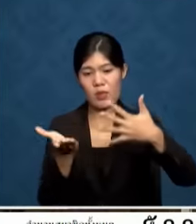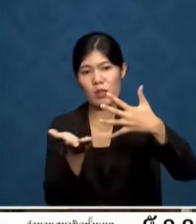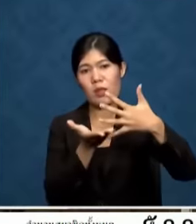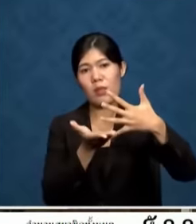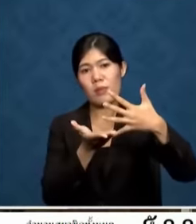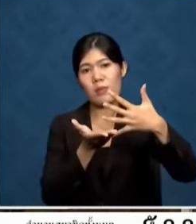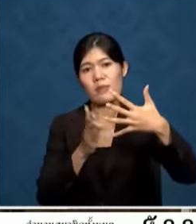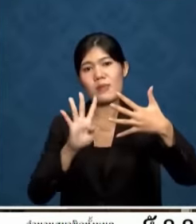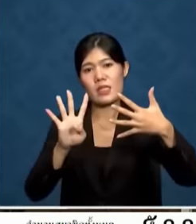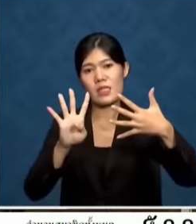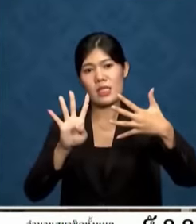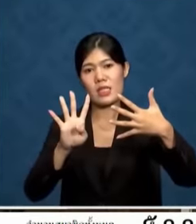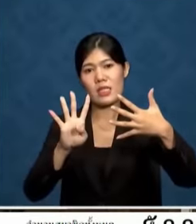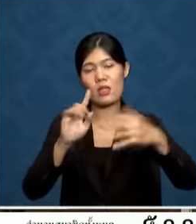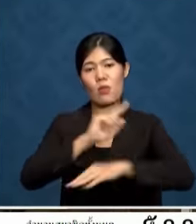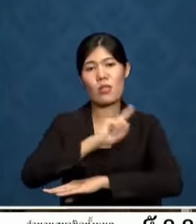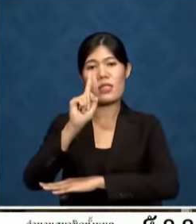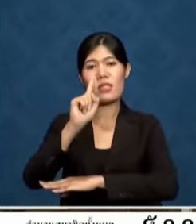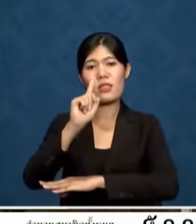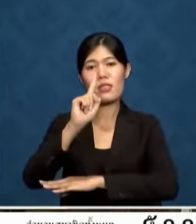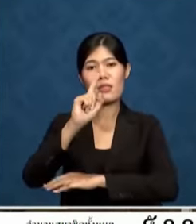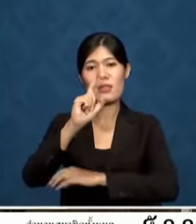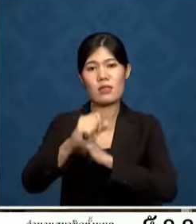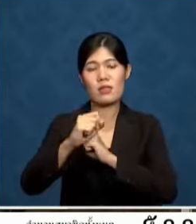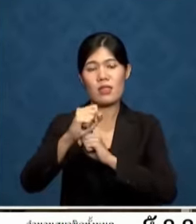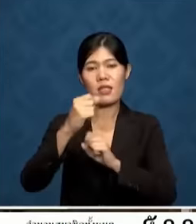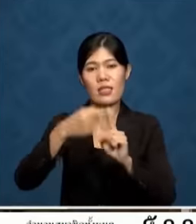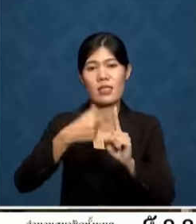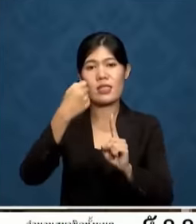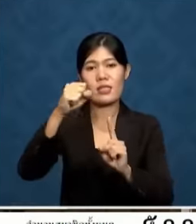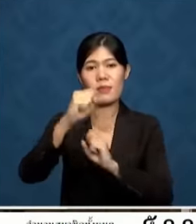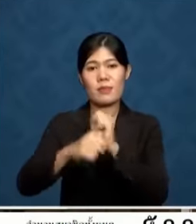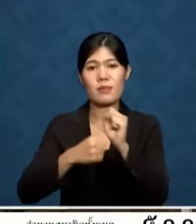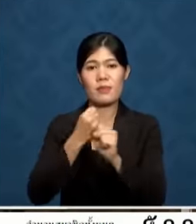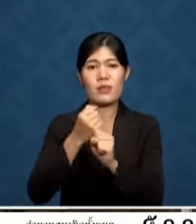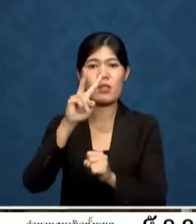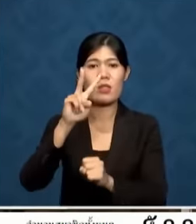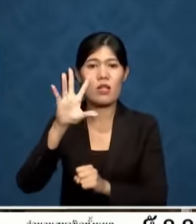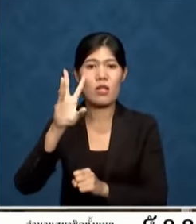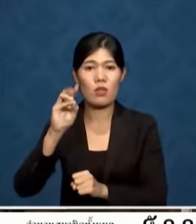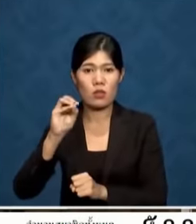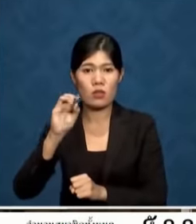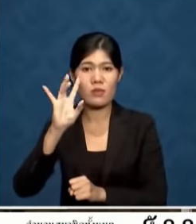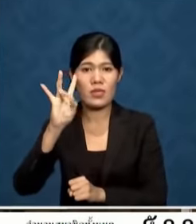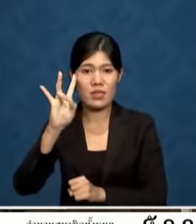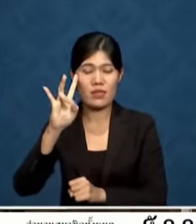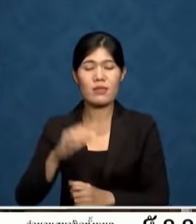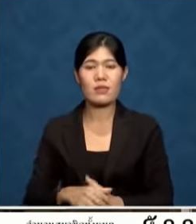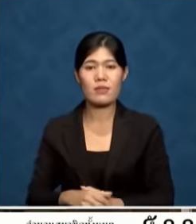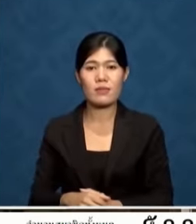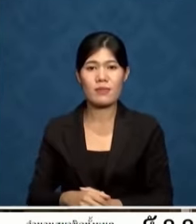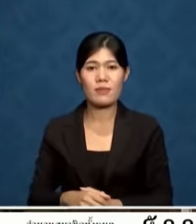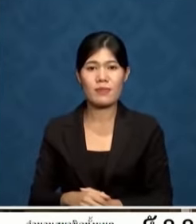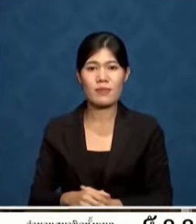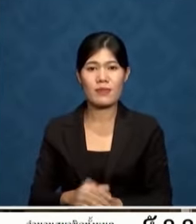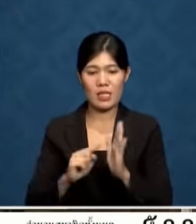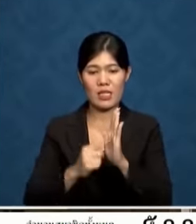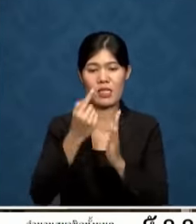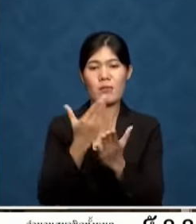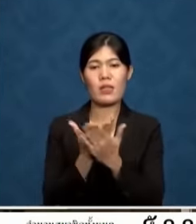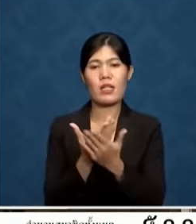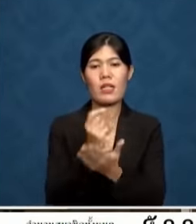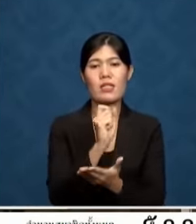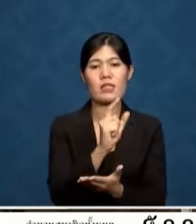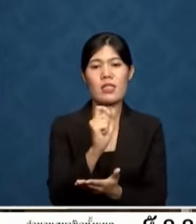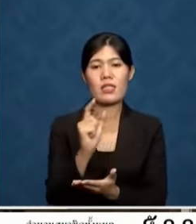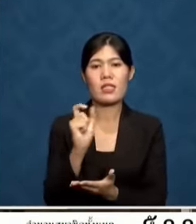คือ 1ตุลาคม 67เป็นต้นไป 2เวลาแจกจะไม่แบ่ง